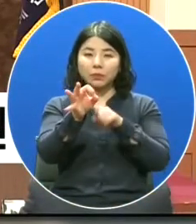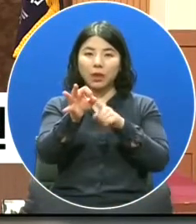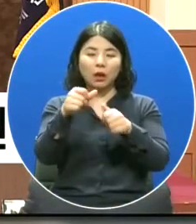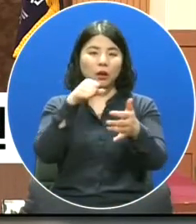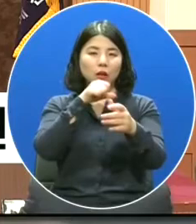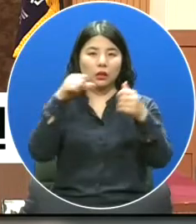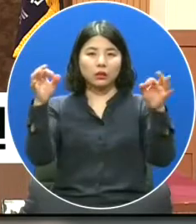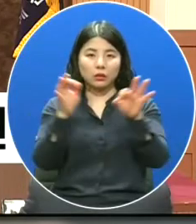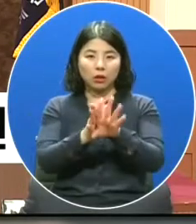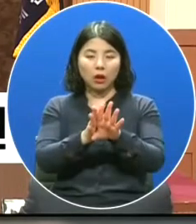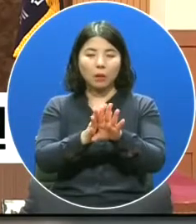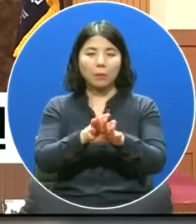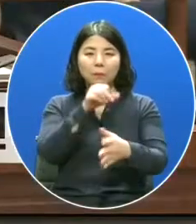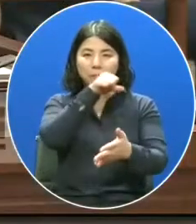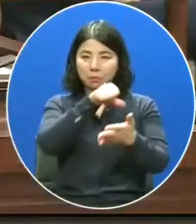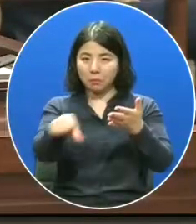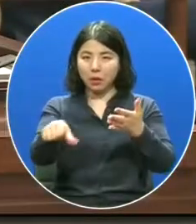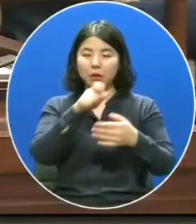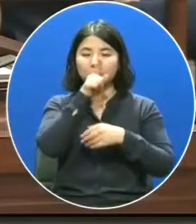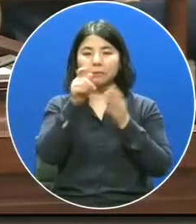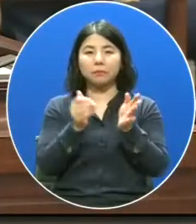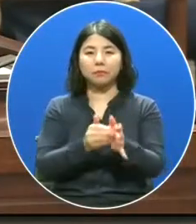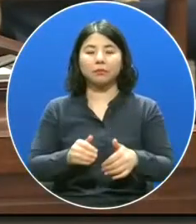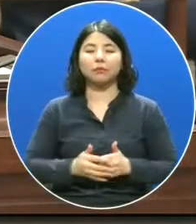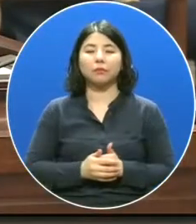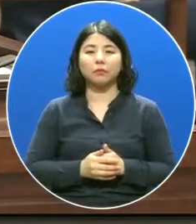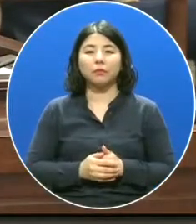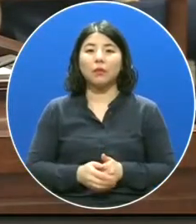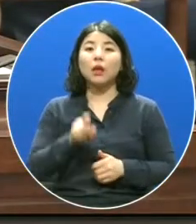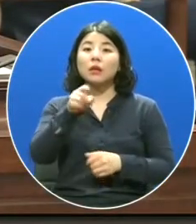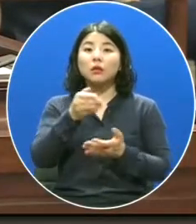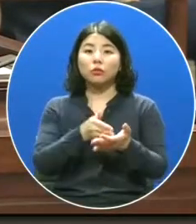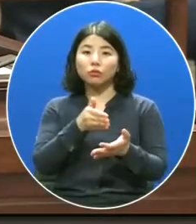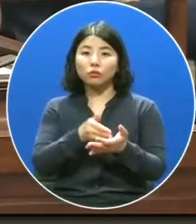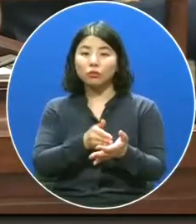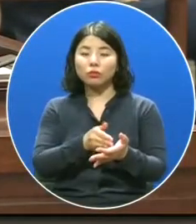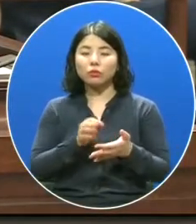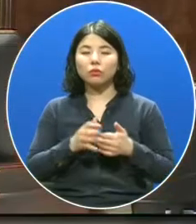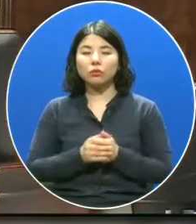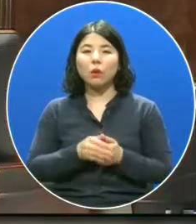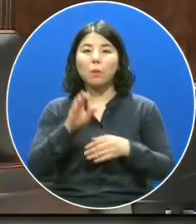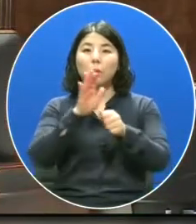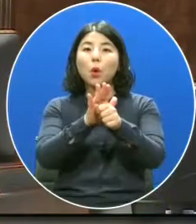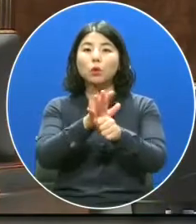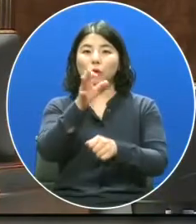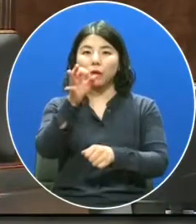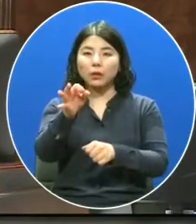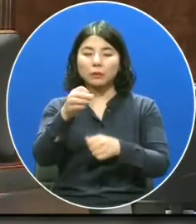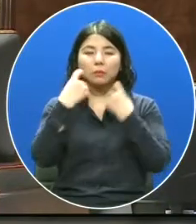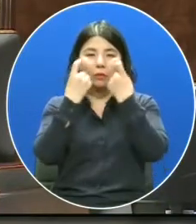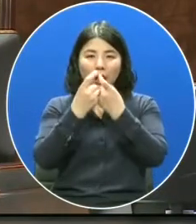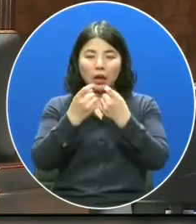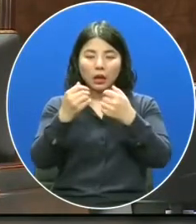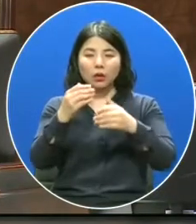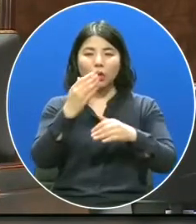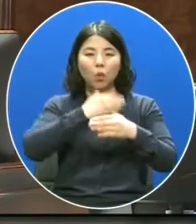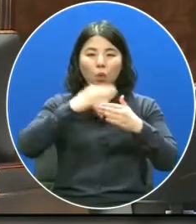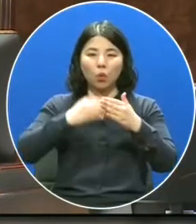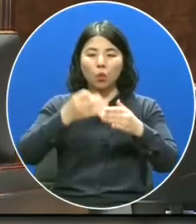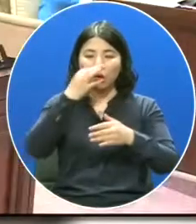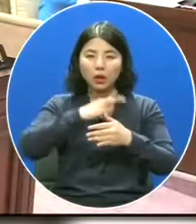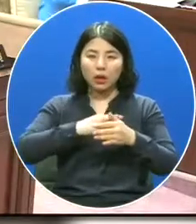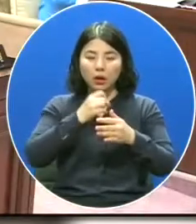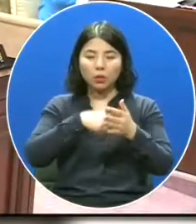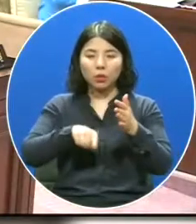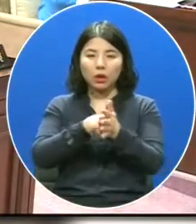보조금을 없애거나 대폭 삭감했다고 합니다. 이날 뉴스에 따르면 보조금은 민간이 공익을 위해 수행하는